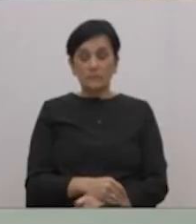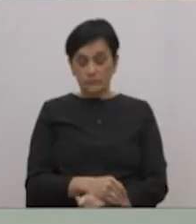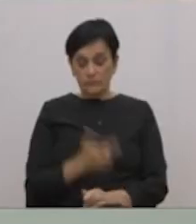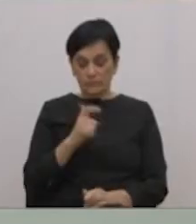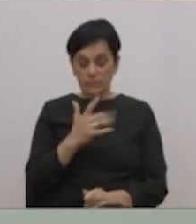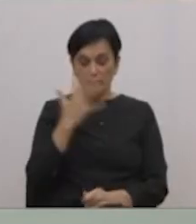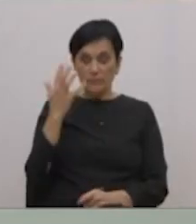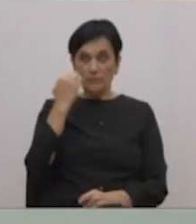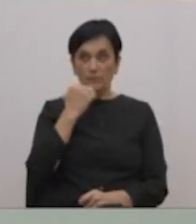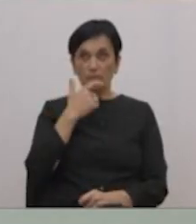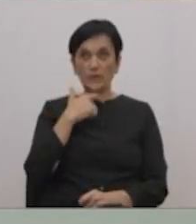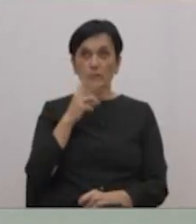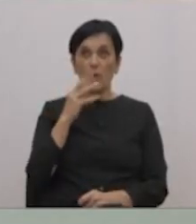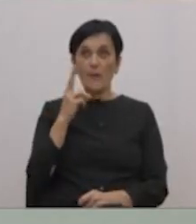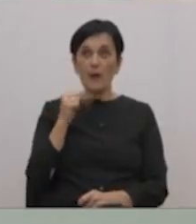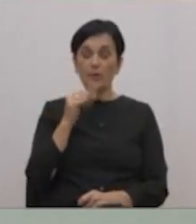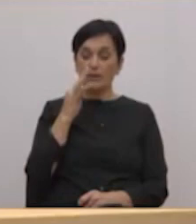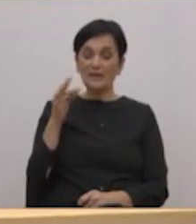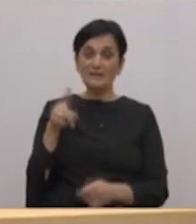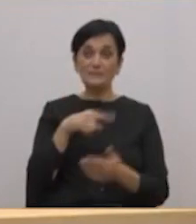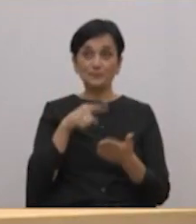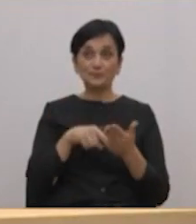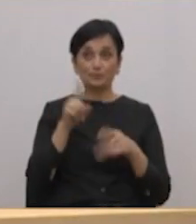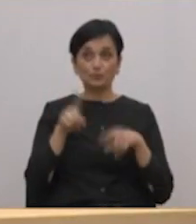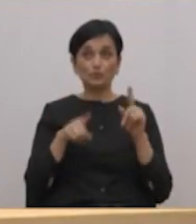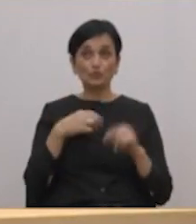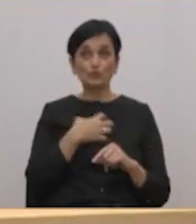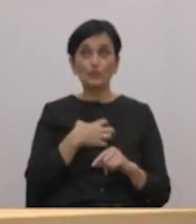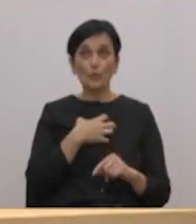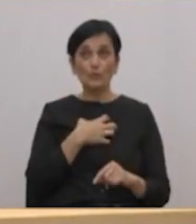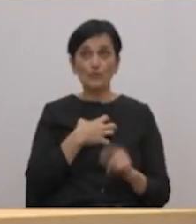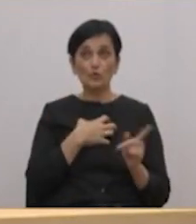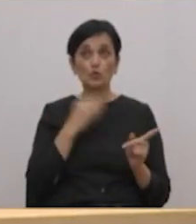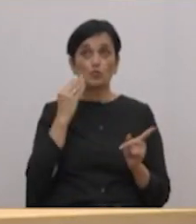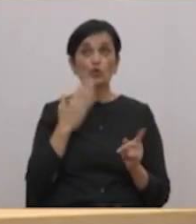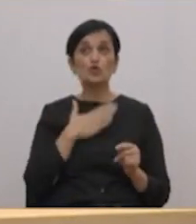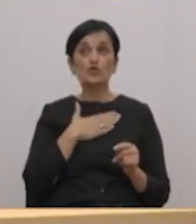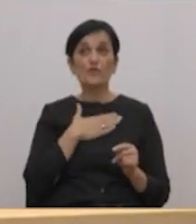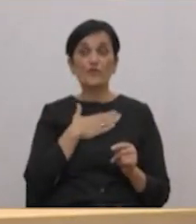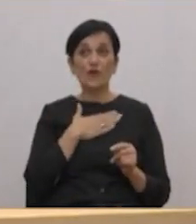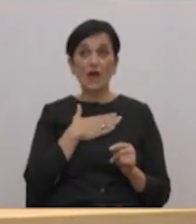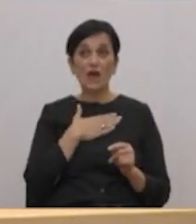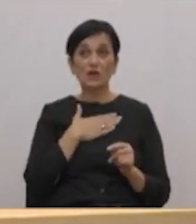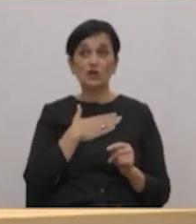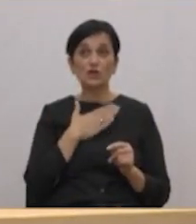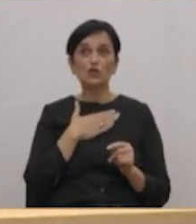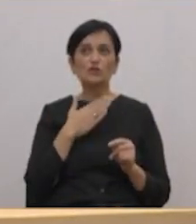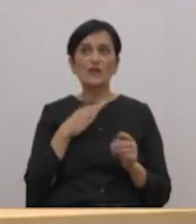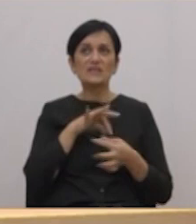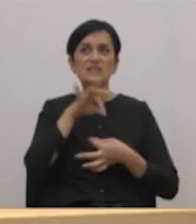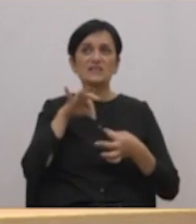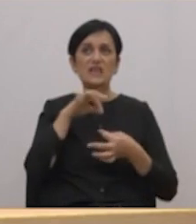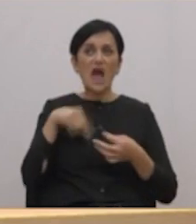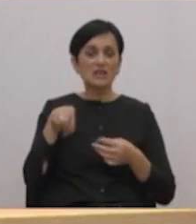Ძალიან დიდი მადლობა ბატონ მამკაცო გამოეხმაო რა ამ საკითხს ზოგადად და მნიშვნელოვნად მიიჩნია ეს. ჩვენ ანუ არაფერ ზედმეტი აქ არავის